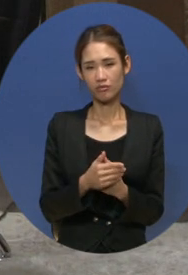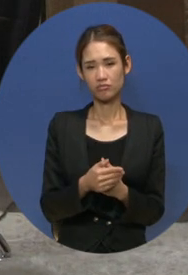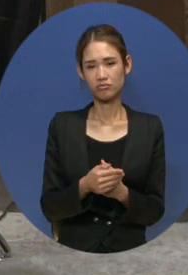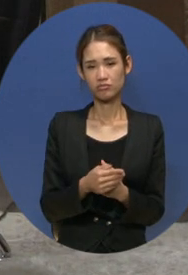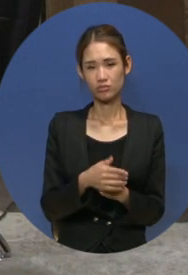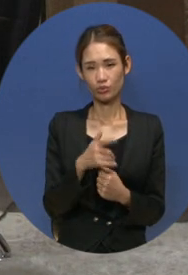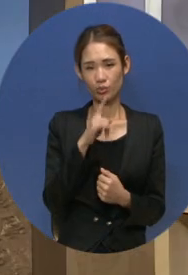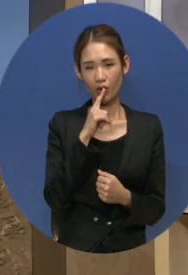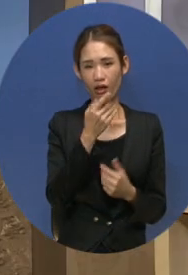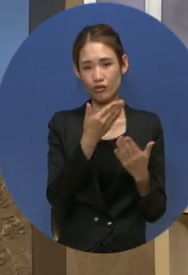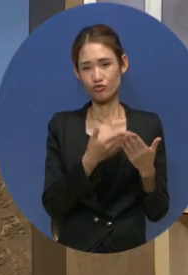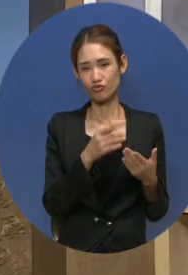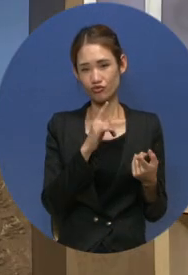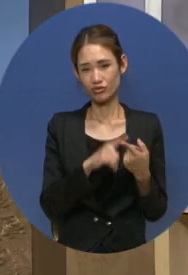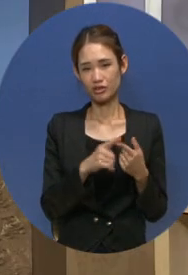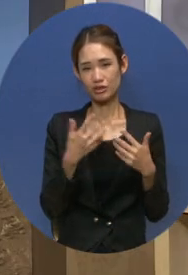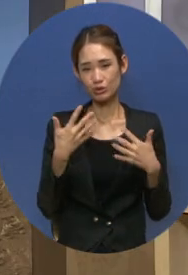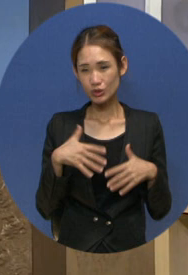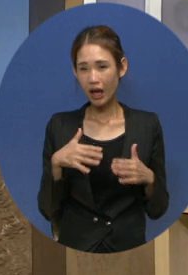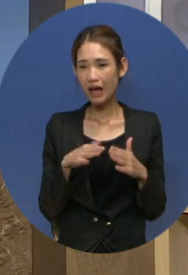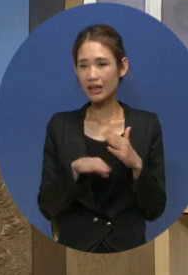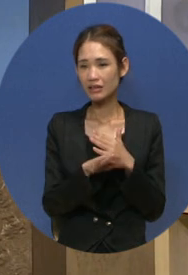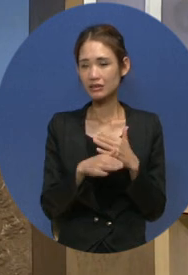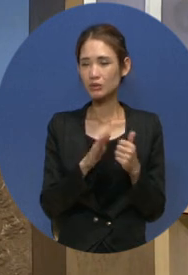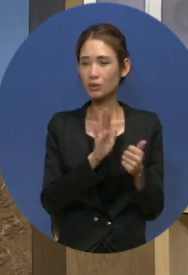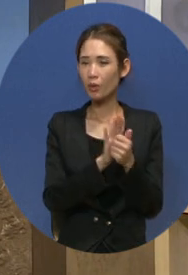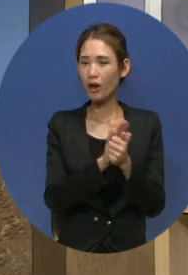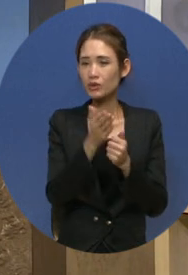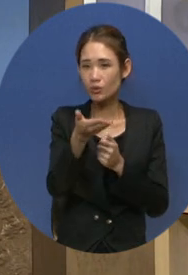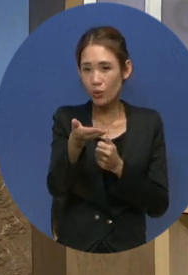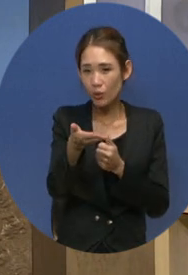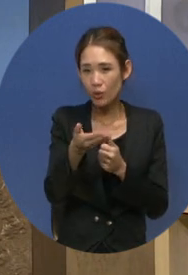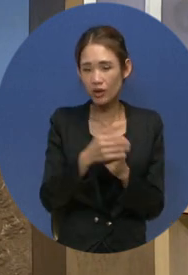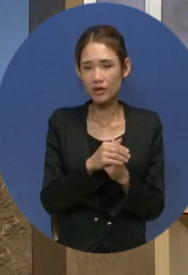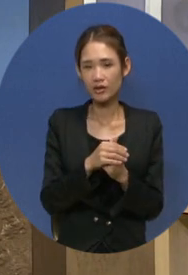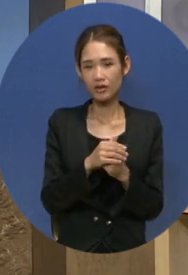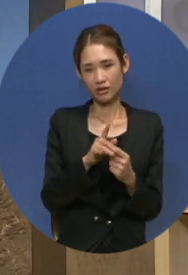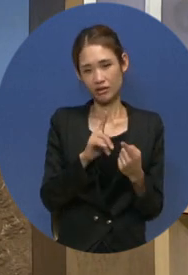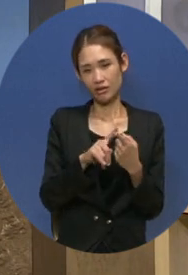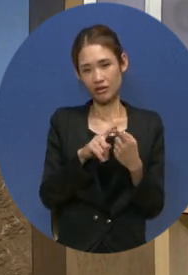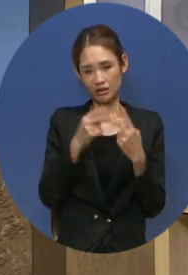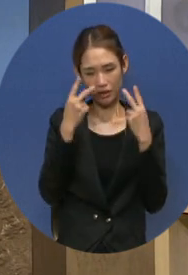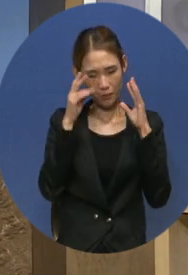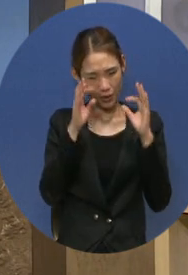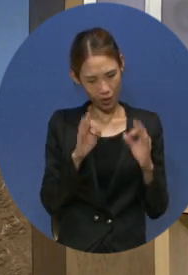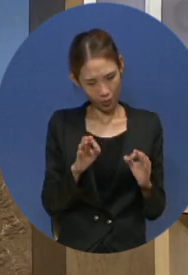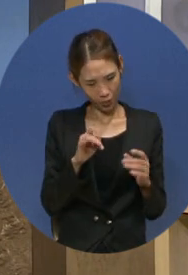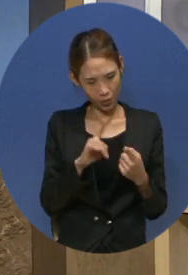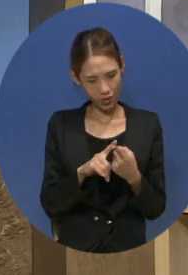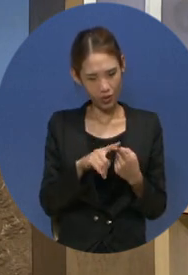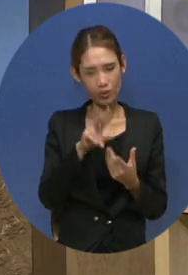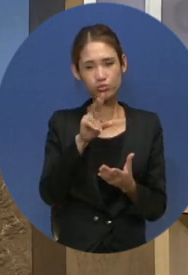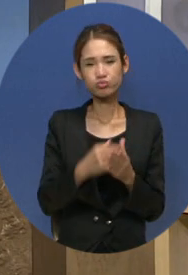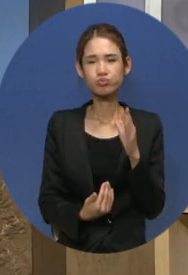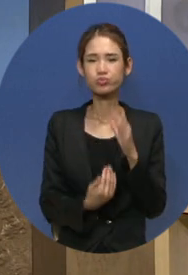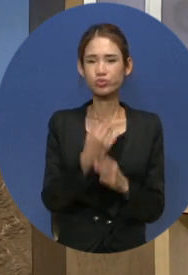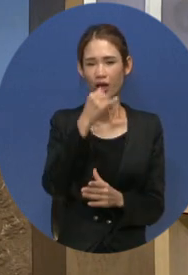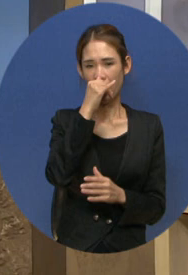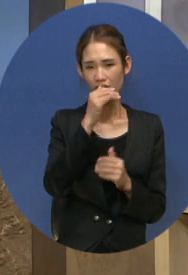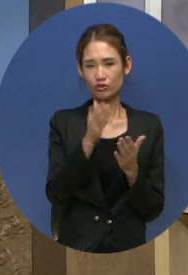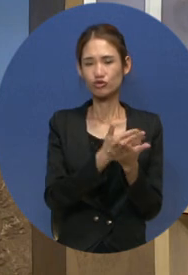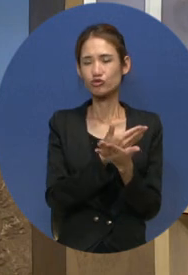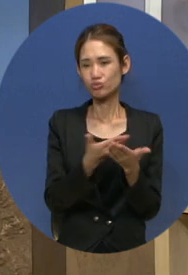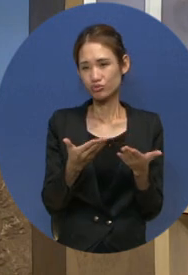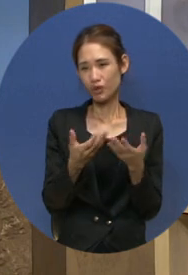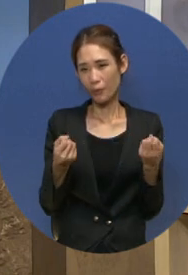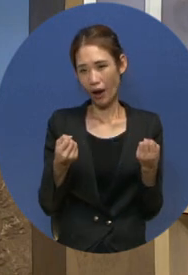너무 말씀하신 것처럼 취약계층이나 좀 도와줘야 할 대상으로 그런 시선으로 바라보다 보니까 좀 구분짓게